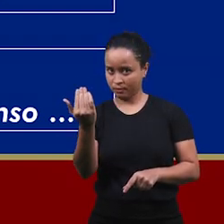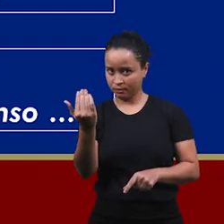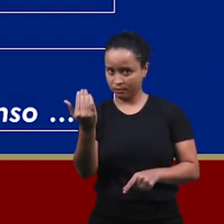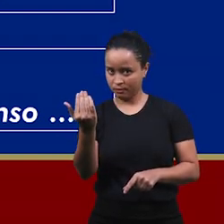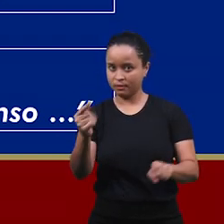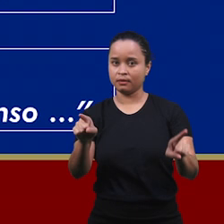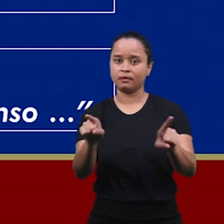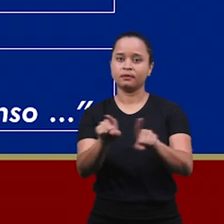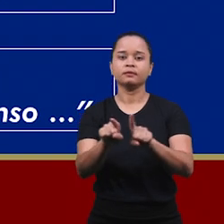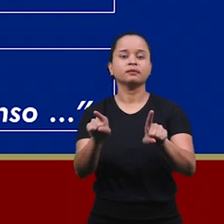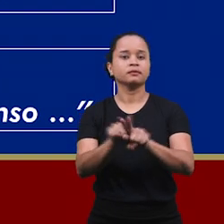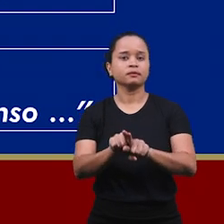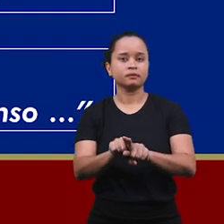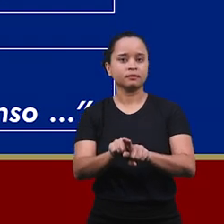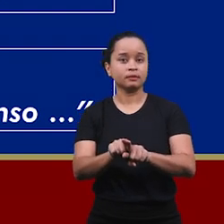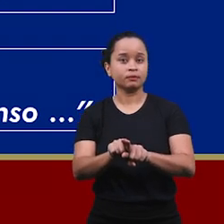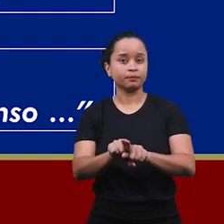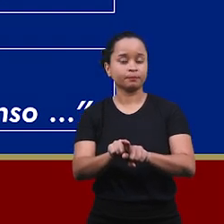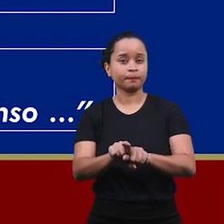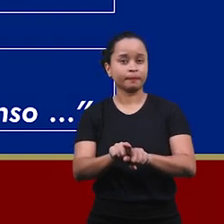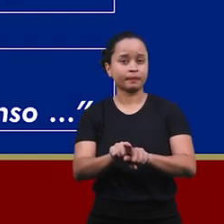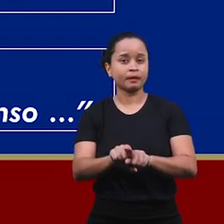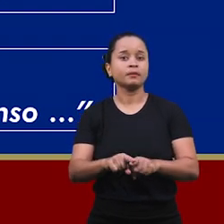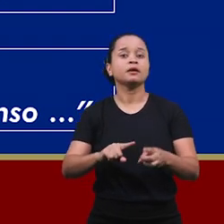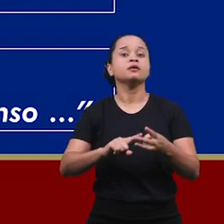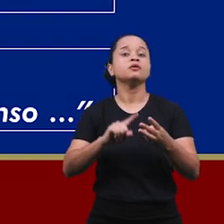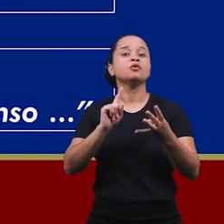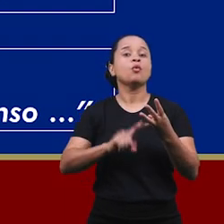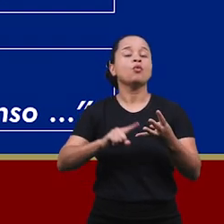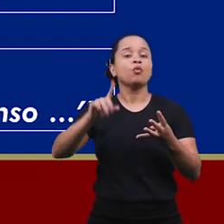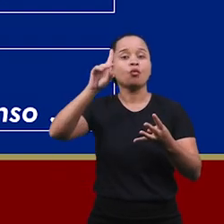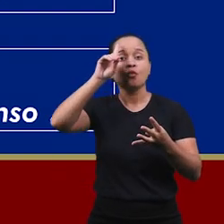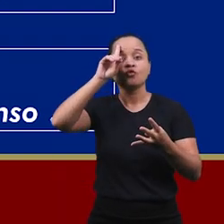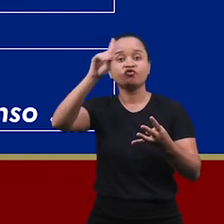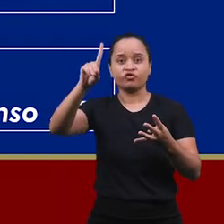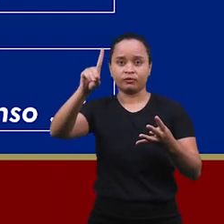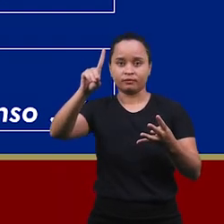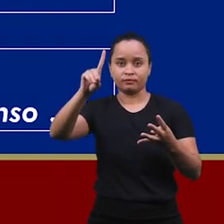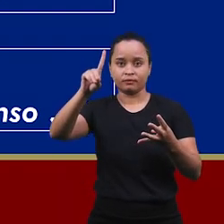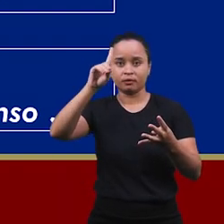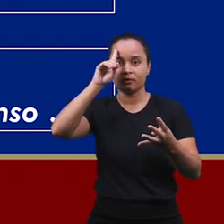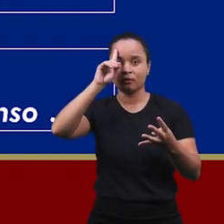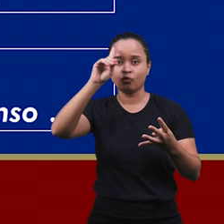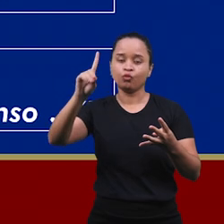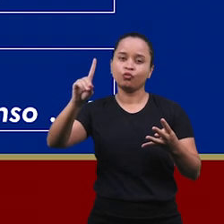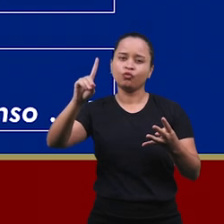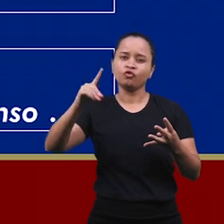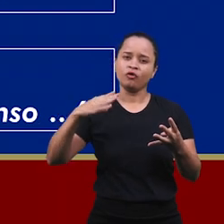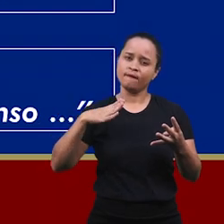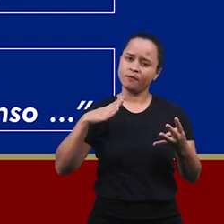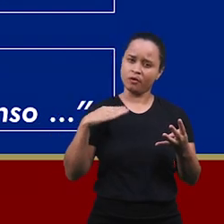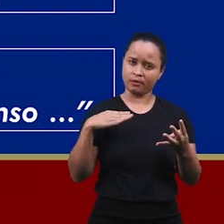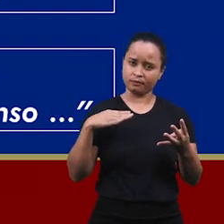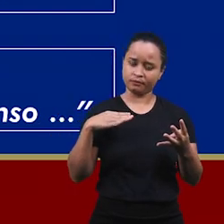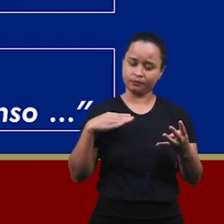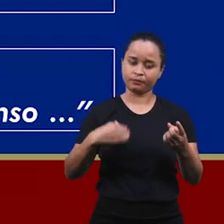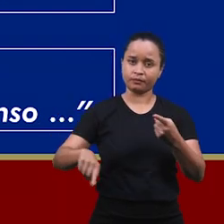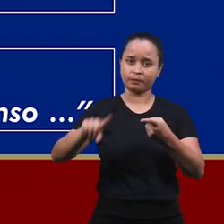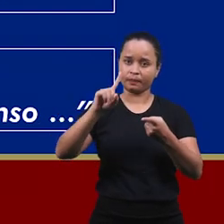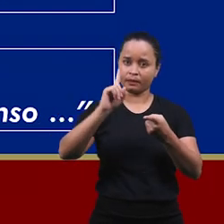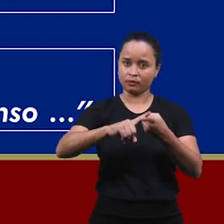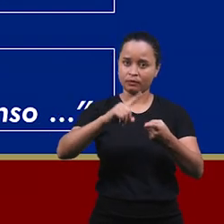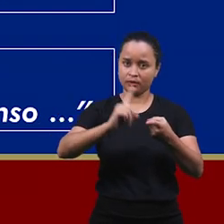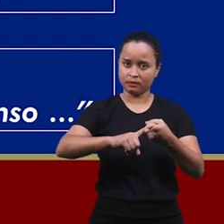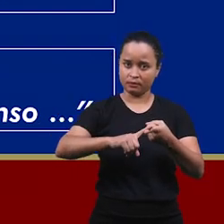y avait un jour pour le culte, un jour qu'ils appelaient le jour de repos, le